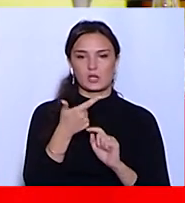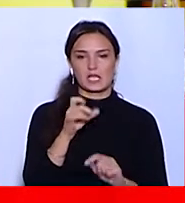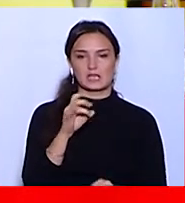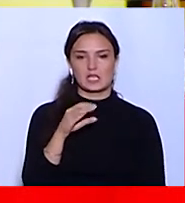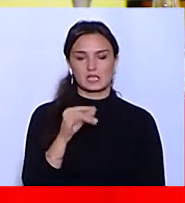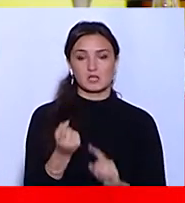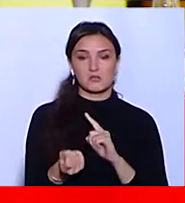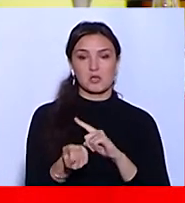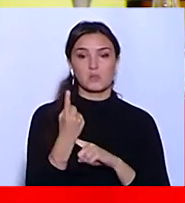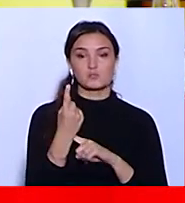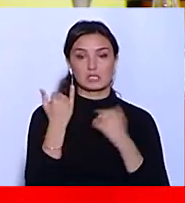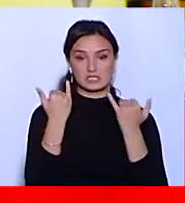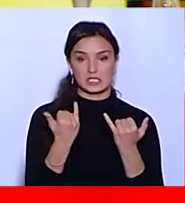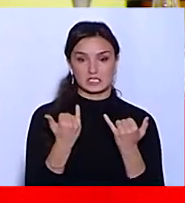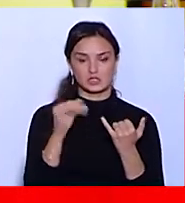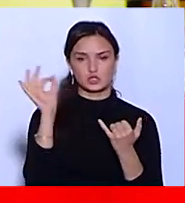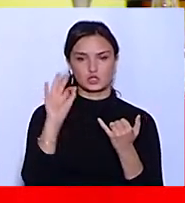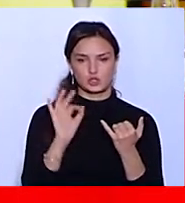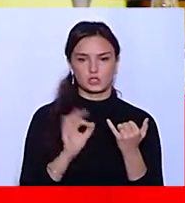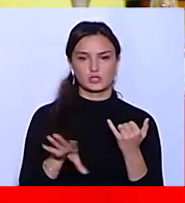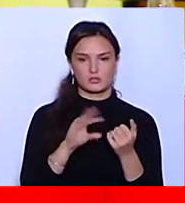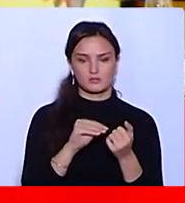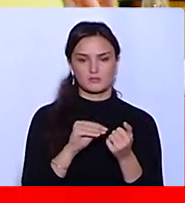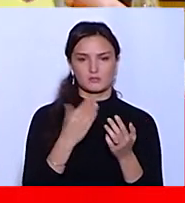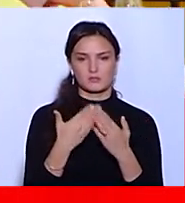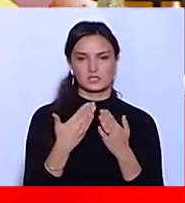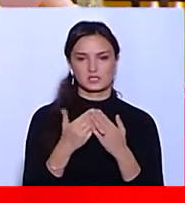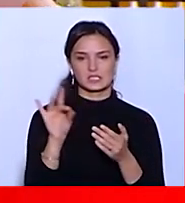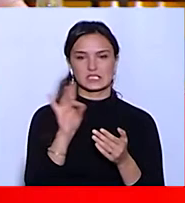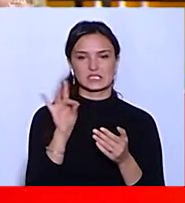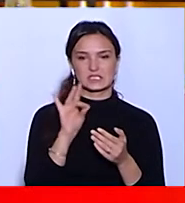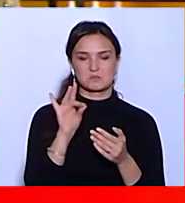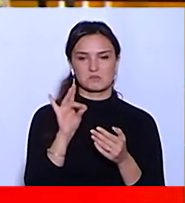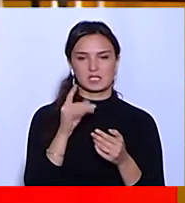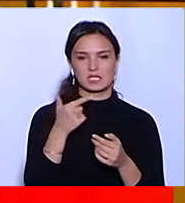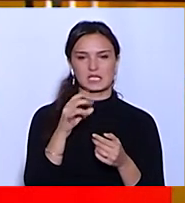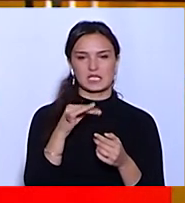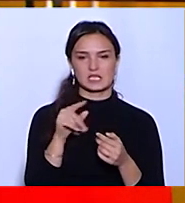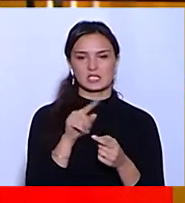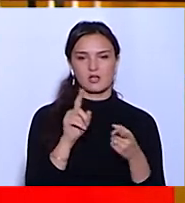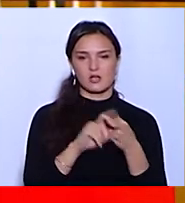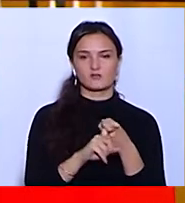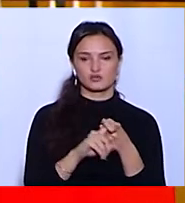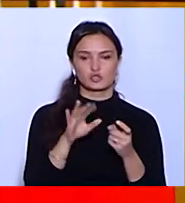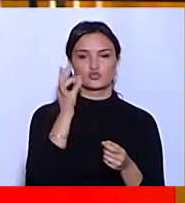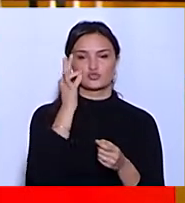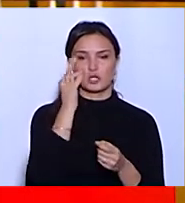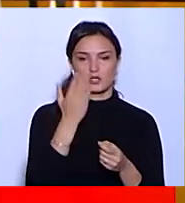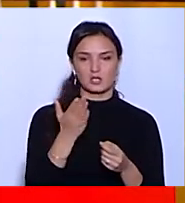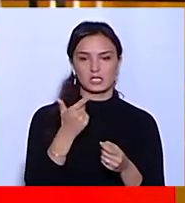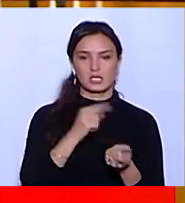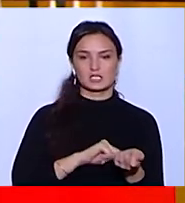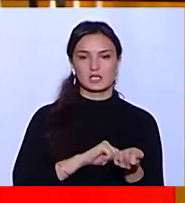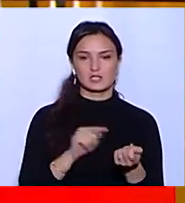და აღმოჩნდა, რომ დღეს ინტენსიურად მუშაობენ მაგალითად ცხიმის გავლენაზე, გენეტიკურ კომპონენტებზე, შაქრის გავლენაზე,